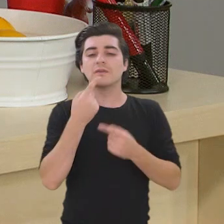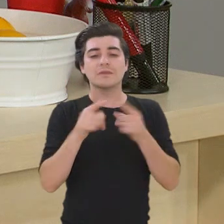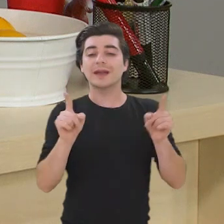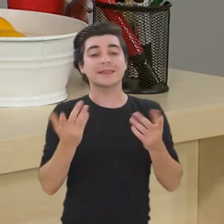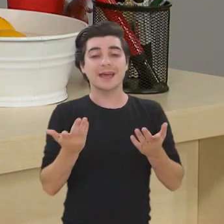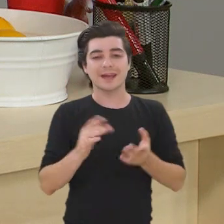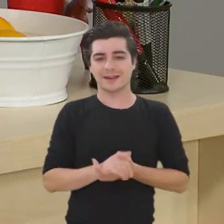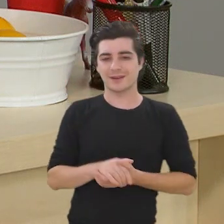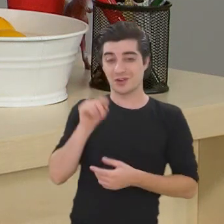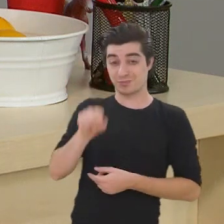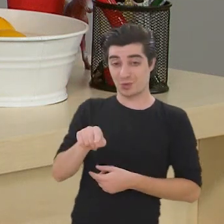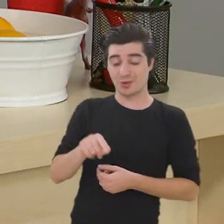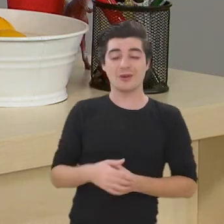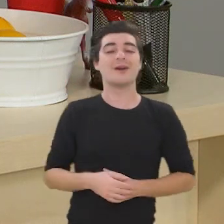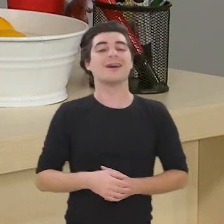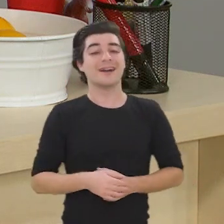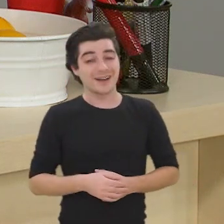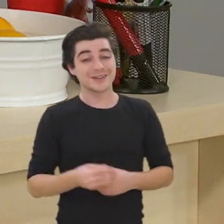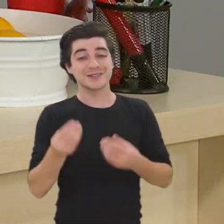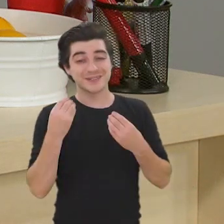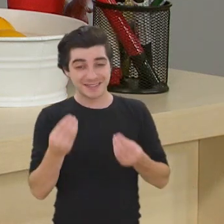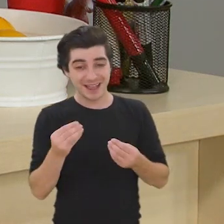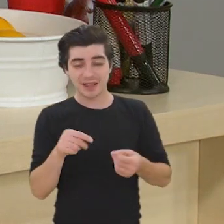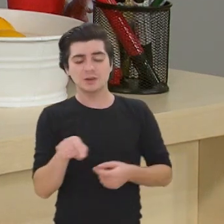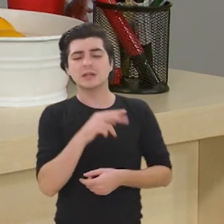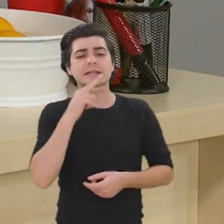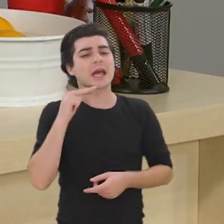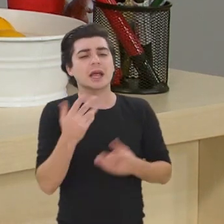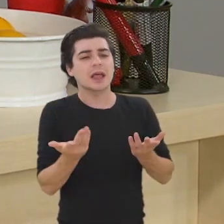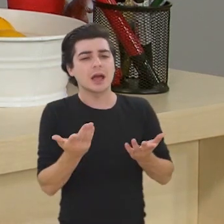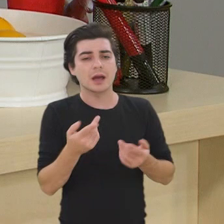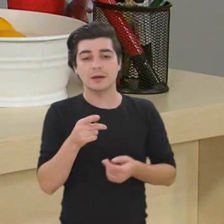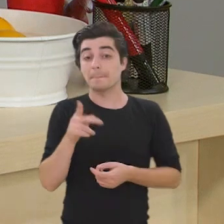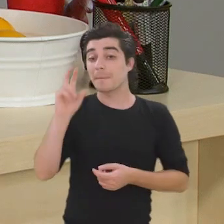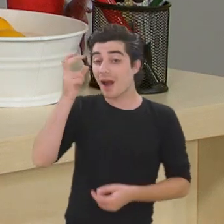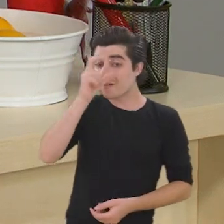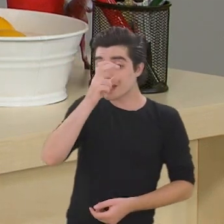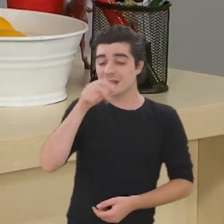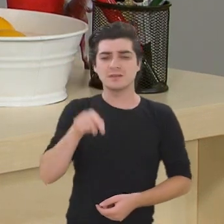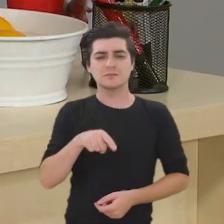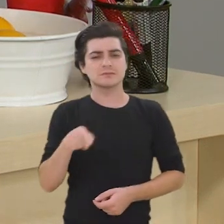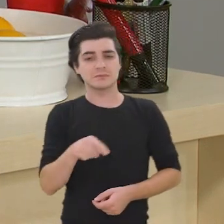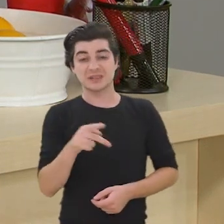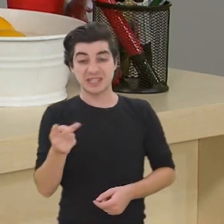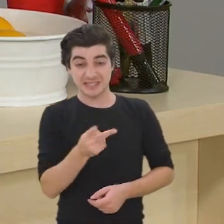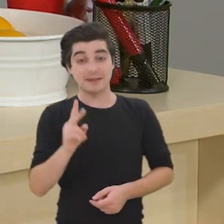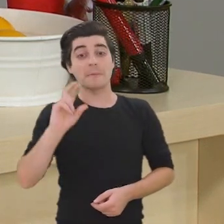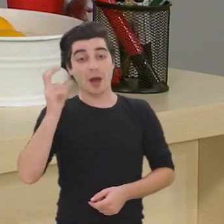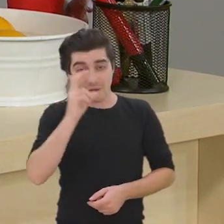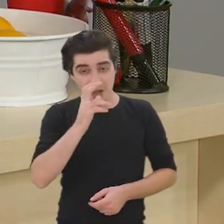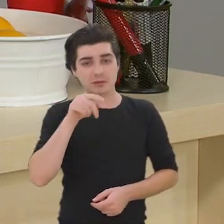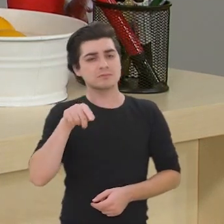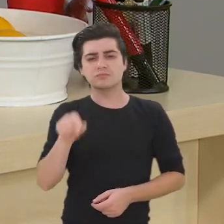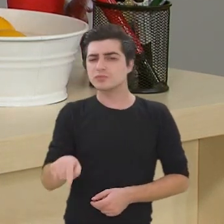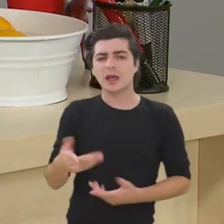farklı? Bu. Çok güzel. Bunlar ne renk peki? Mavi. Bu iki pompon mavi